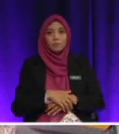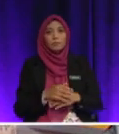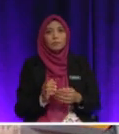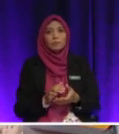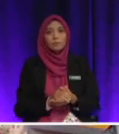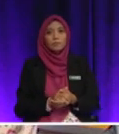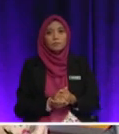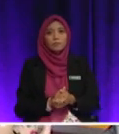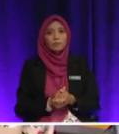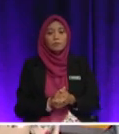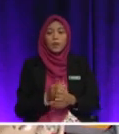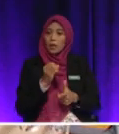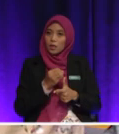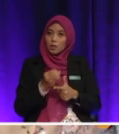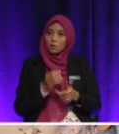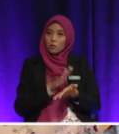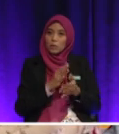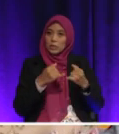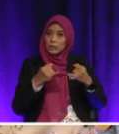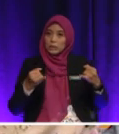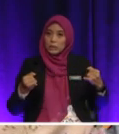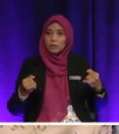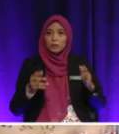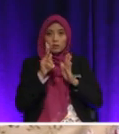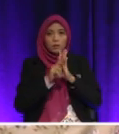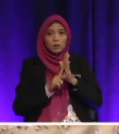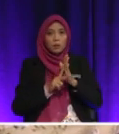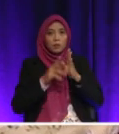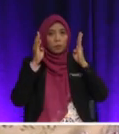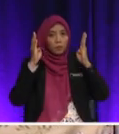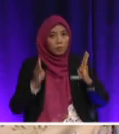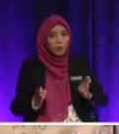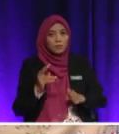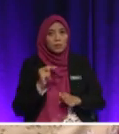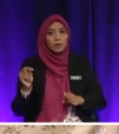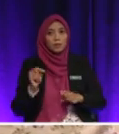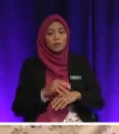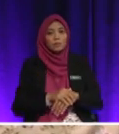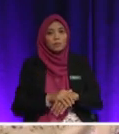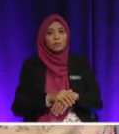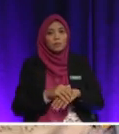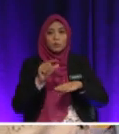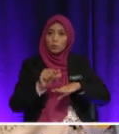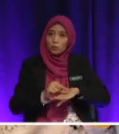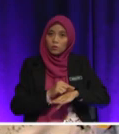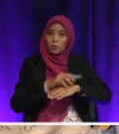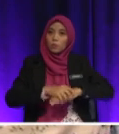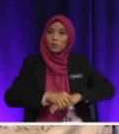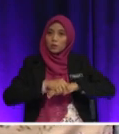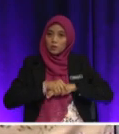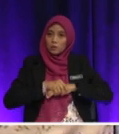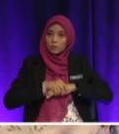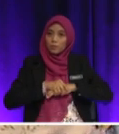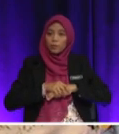kita kenali sebagai sekolah jenis kebangsaan ya di Point Kak Endah menggunakan sama ada bahasa Inggris bahasa Cina dan